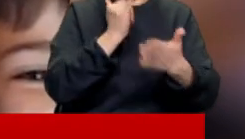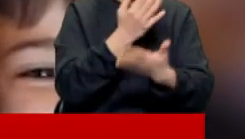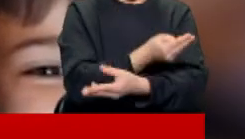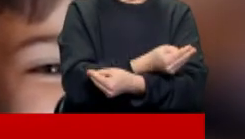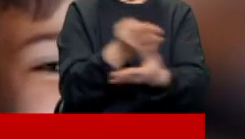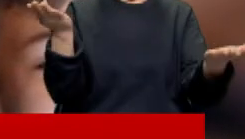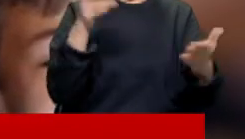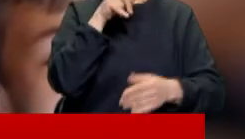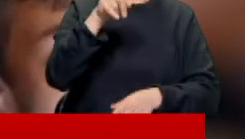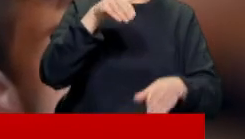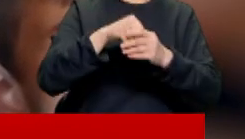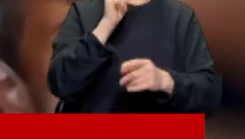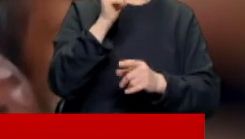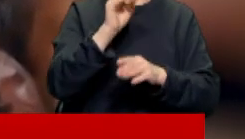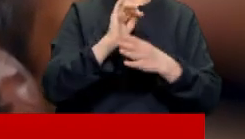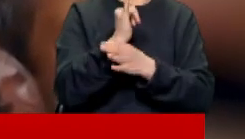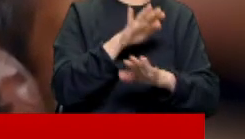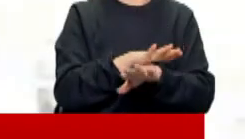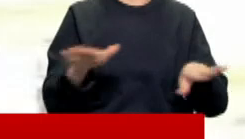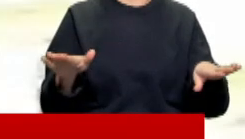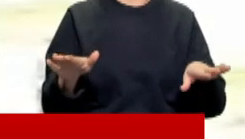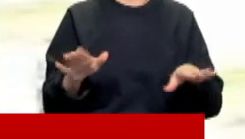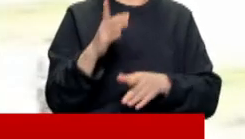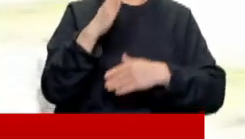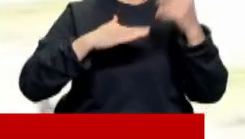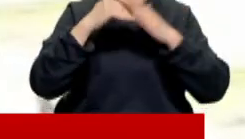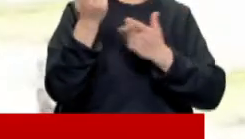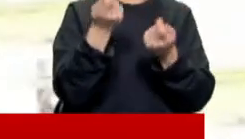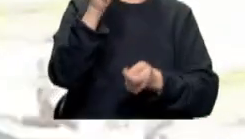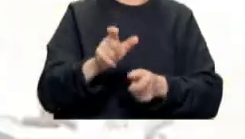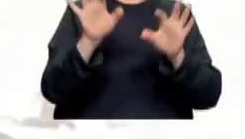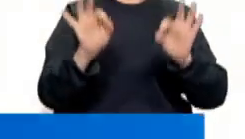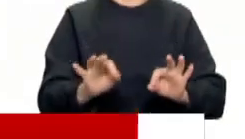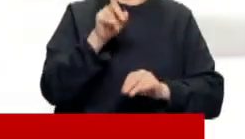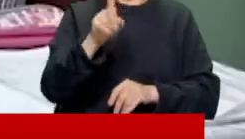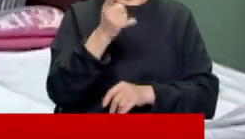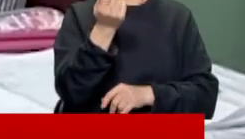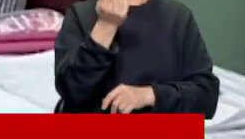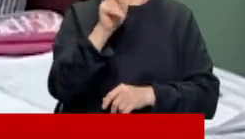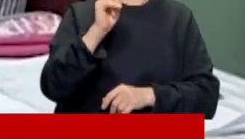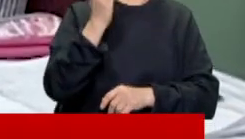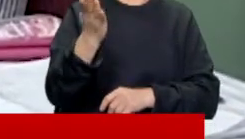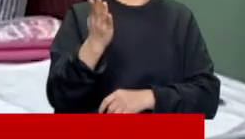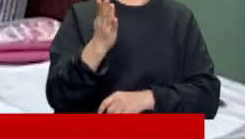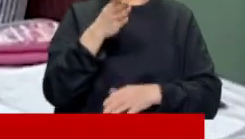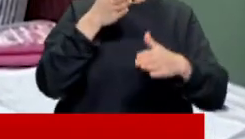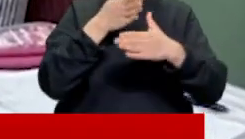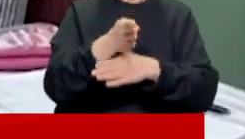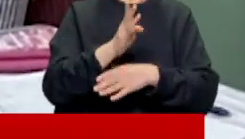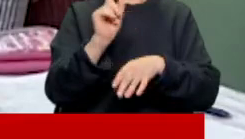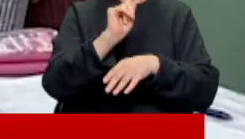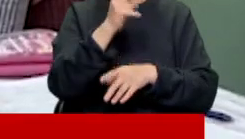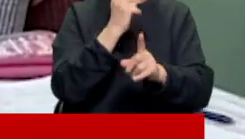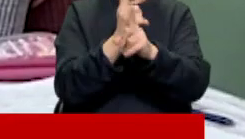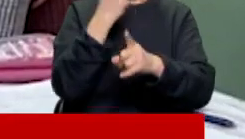dağıtınca Onun için öğretmenlik mesleği bitiyor İnşaat işçiliği başlıyor o ücretli öğretmen girdiği ders